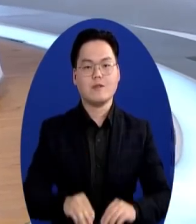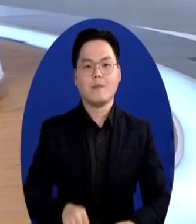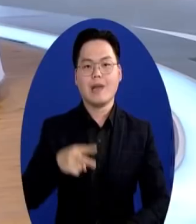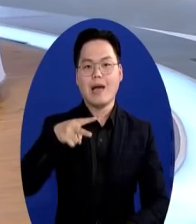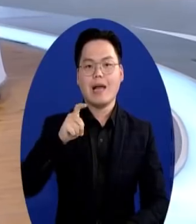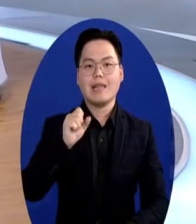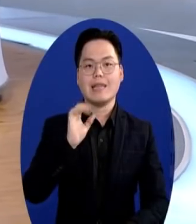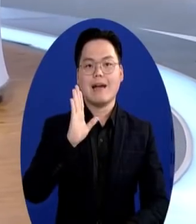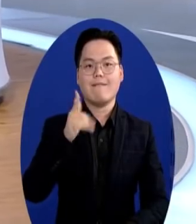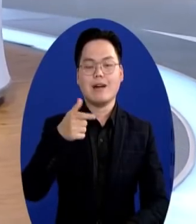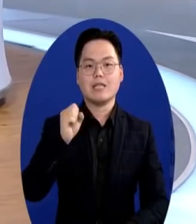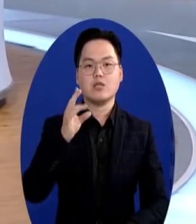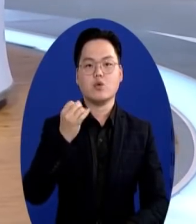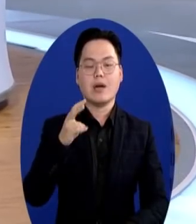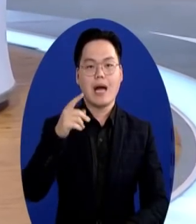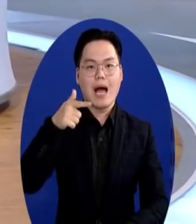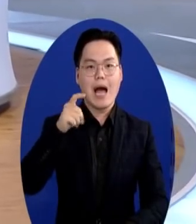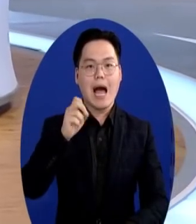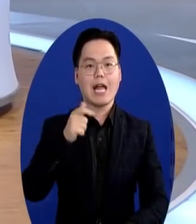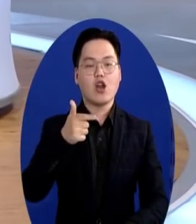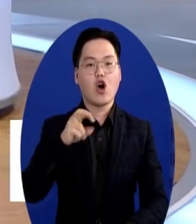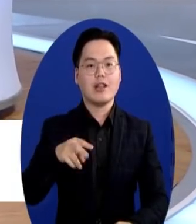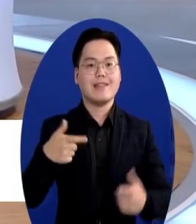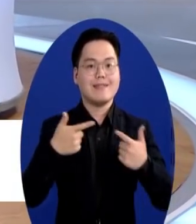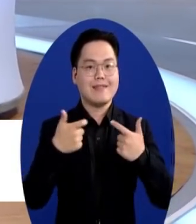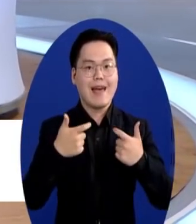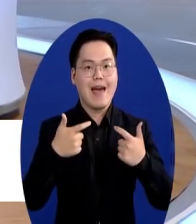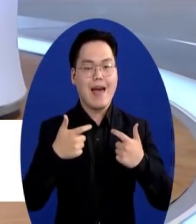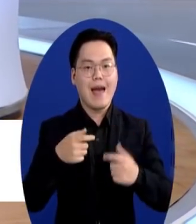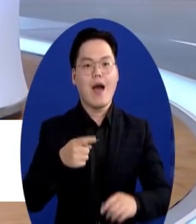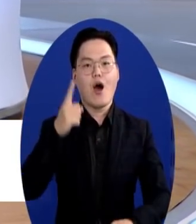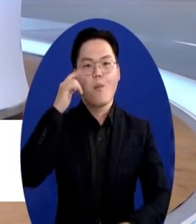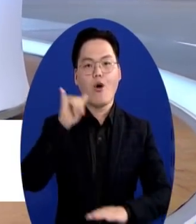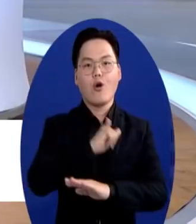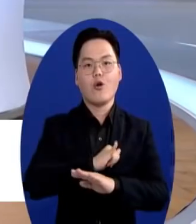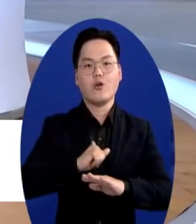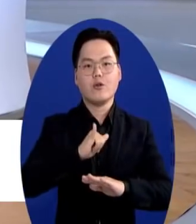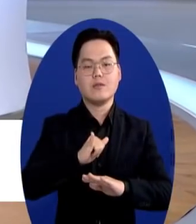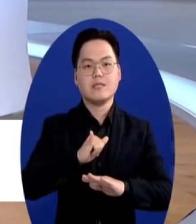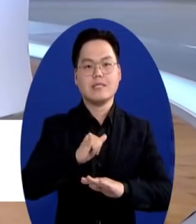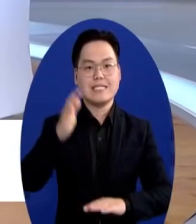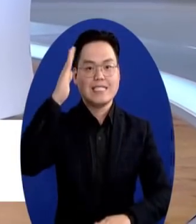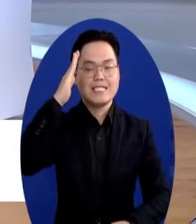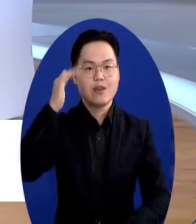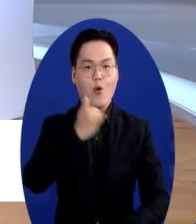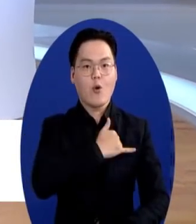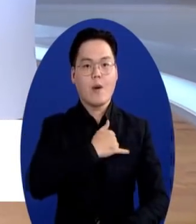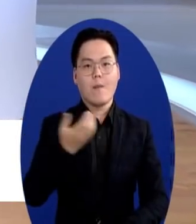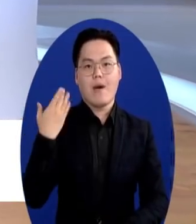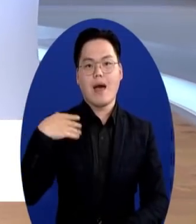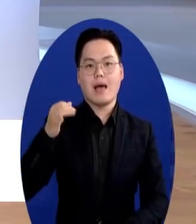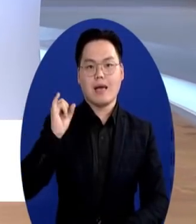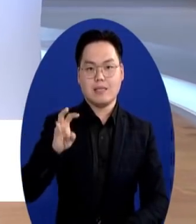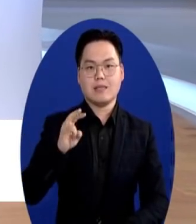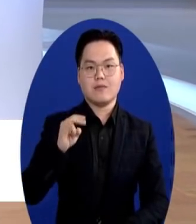нь 1939 оны Халах голын дайн 1945 оны чөлөөлөх дайнд Монголын зөвсдөгчнийг удирдах явсан түүхт цэргийн гарамгүй удирдагч